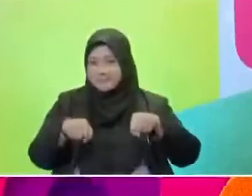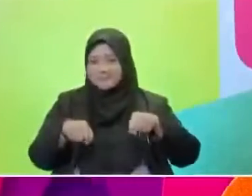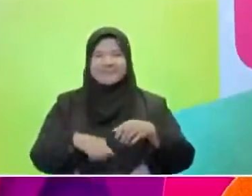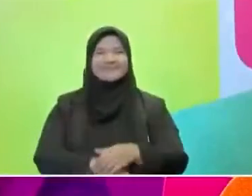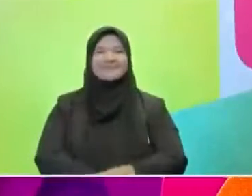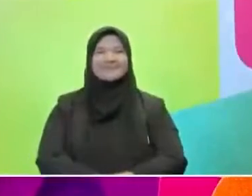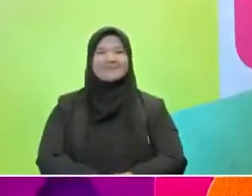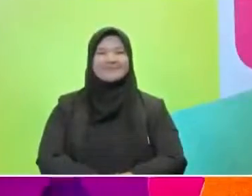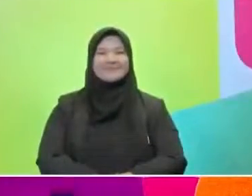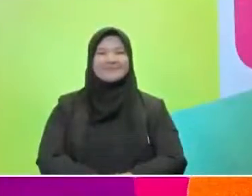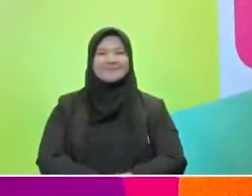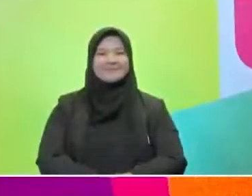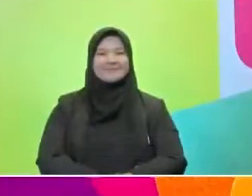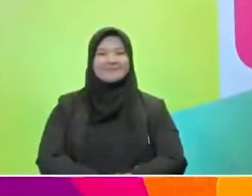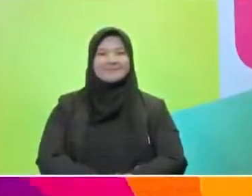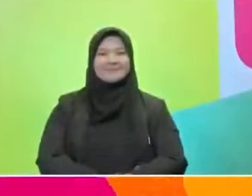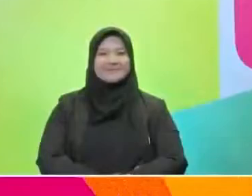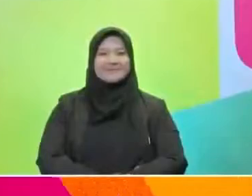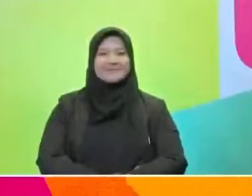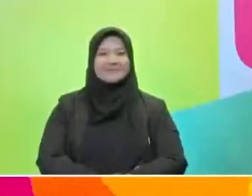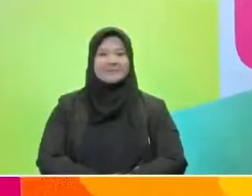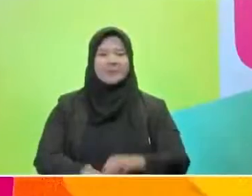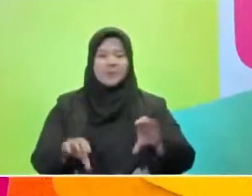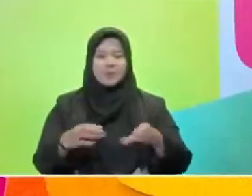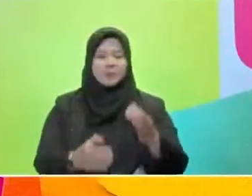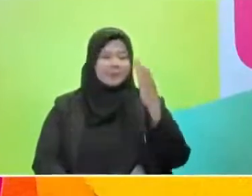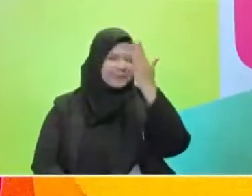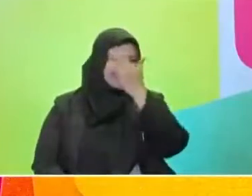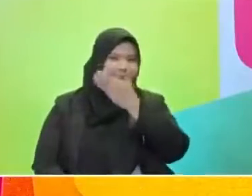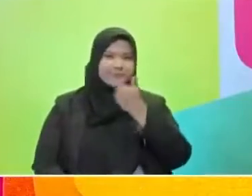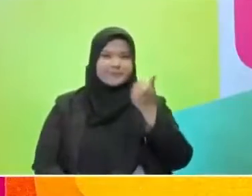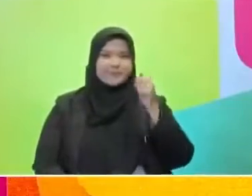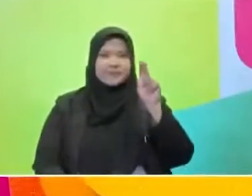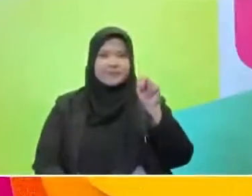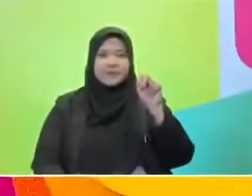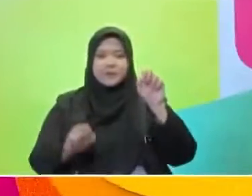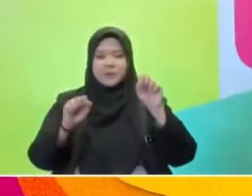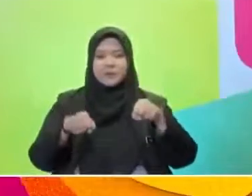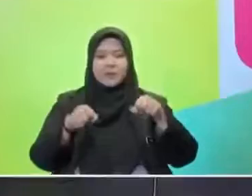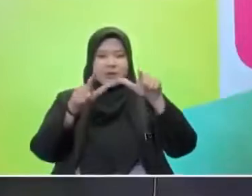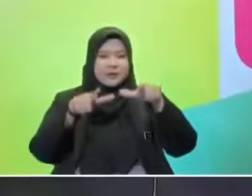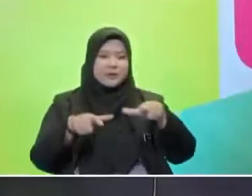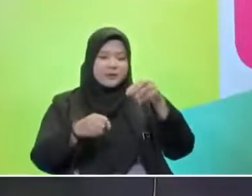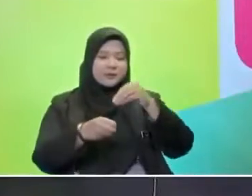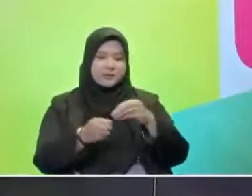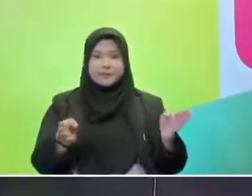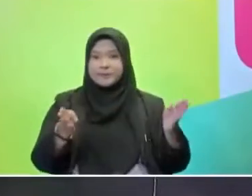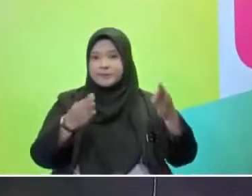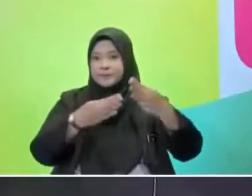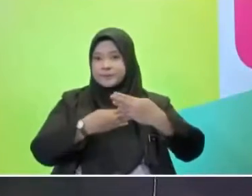Okey. Boleh cikgu macam ni? Boleh. Boleh. Cantik. Okeylah. Pilih lagi. Mana lagi yang berkaitan